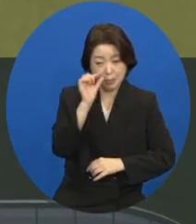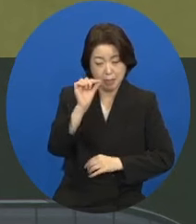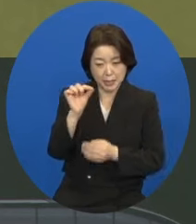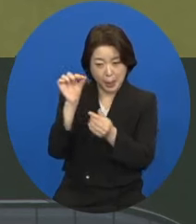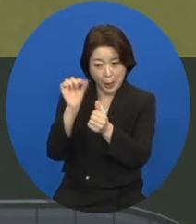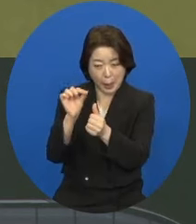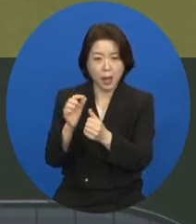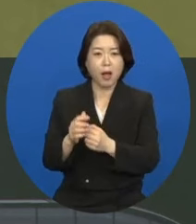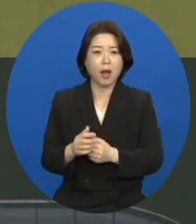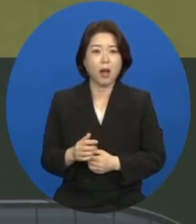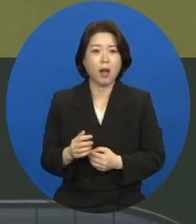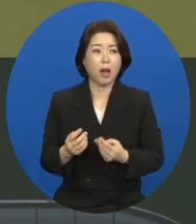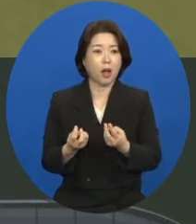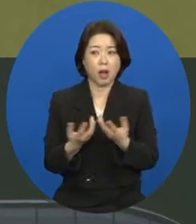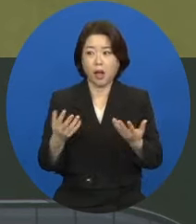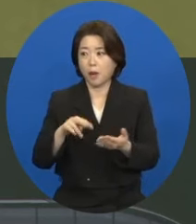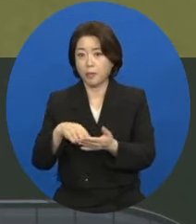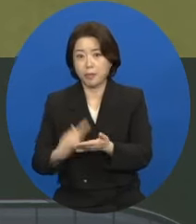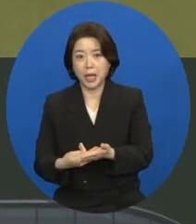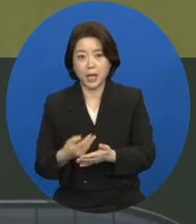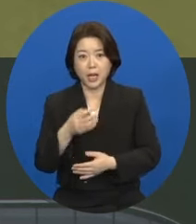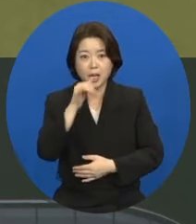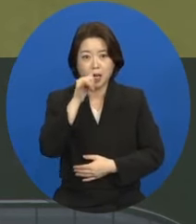없이 넘어지기도 한다.